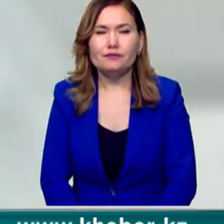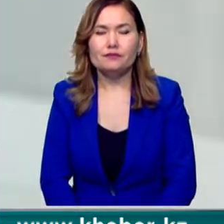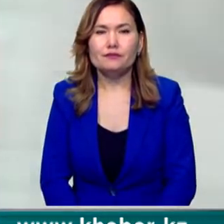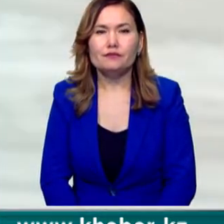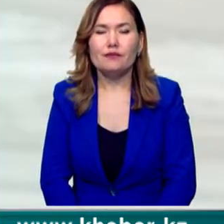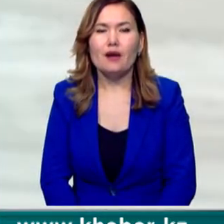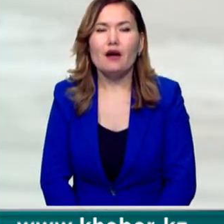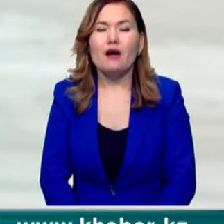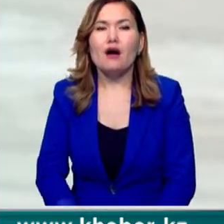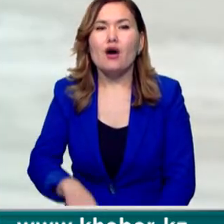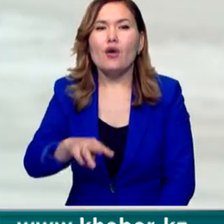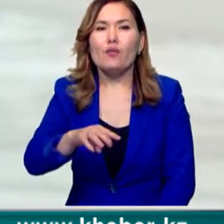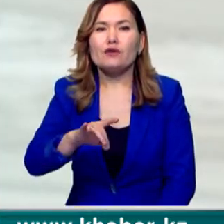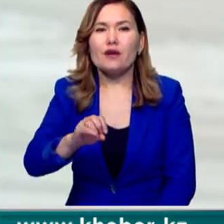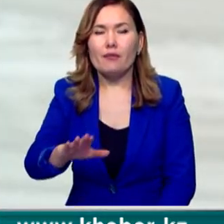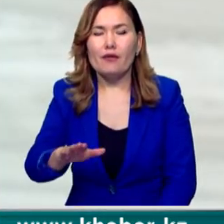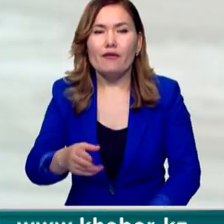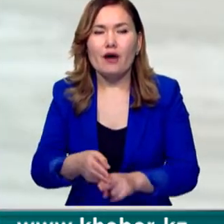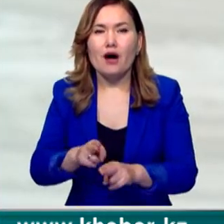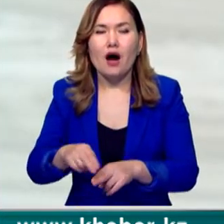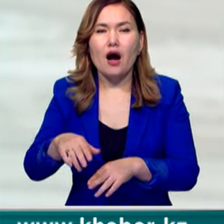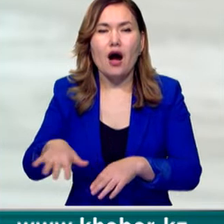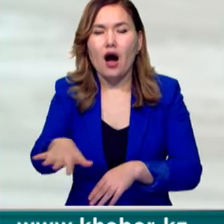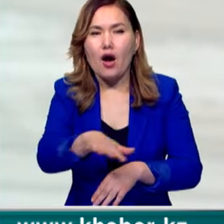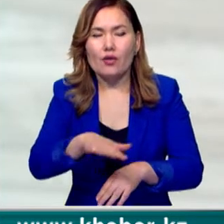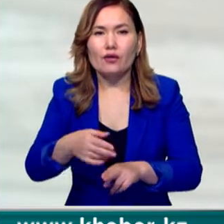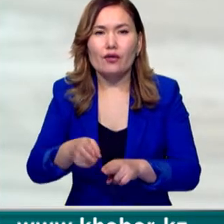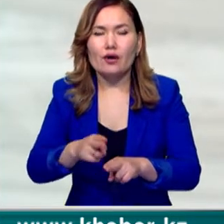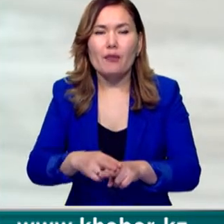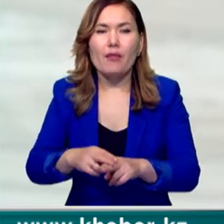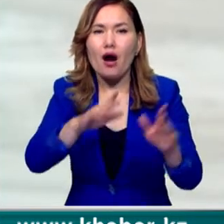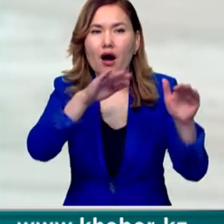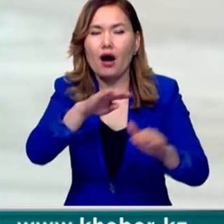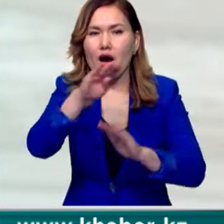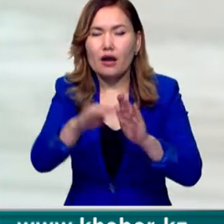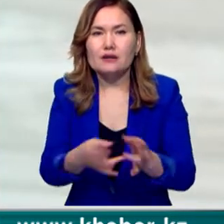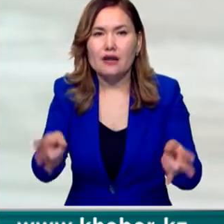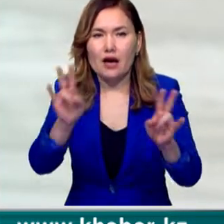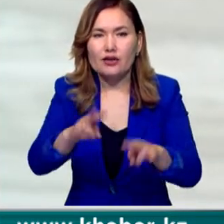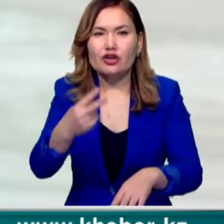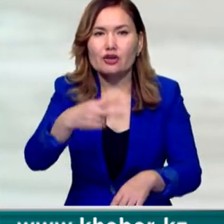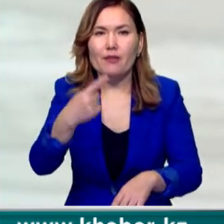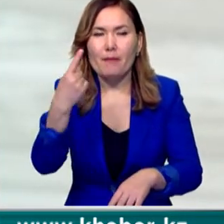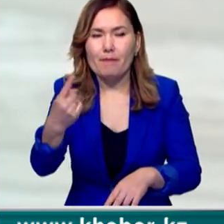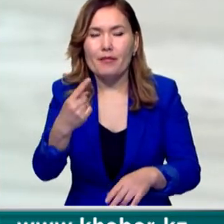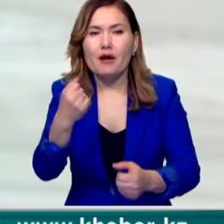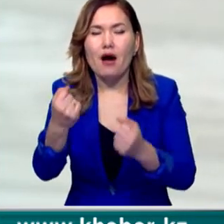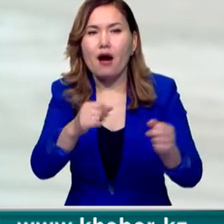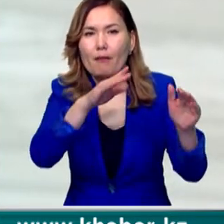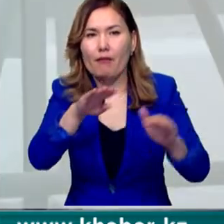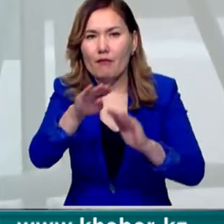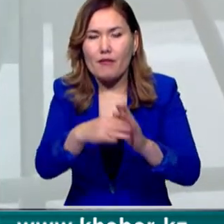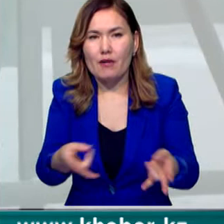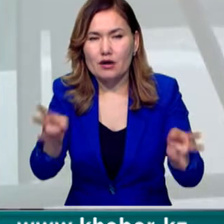Мүсірепов ауданында қар кептелісінде 21 бірлік автокөлік және оның ішінде 40 адам және 2 бала